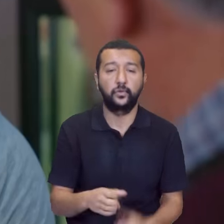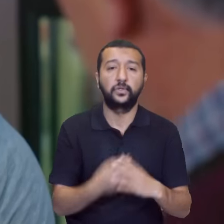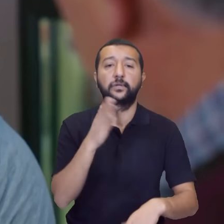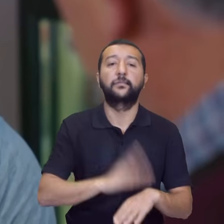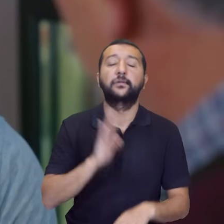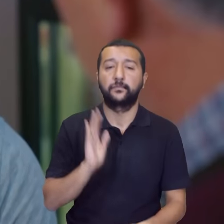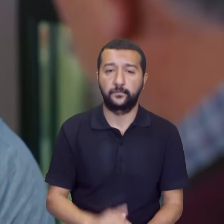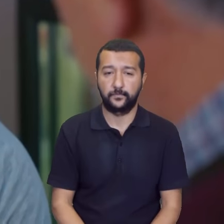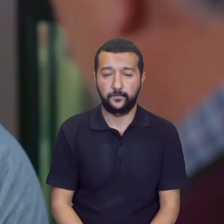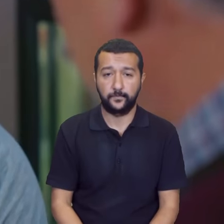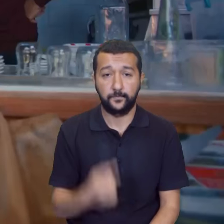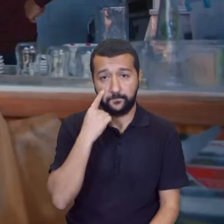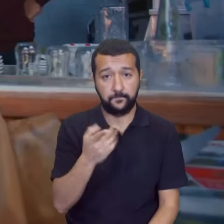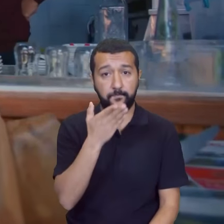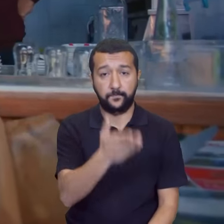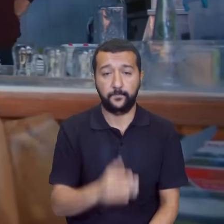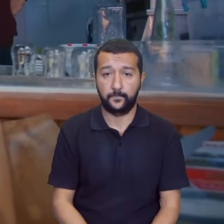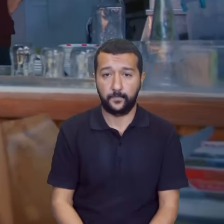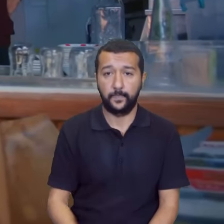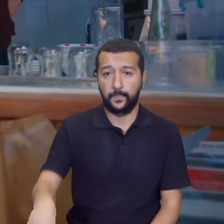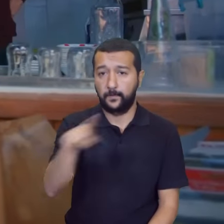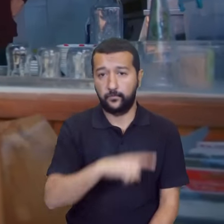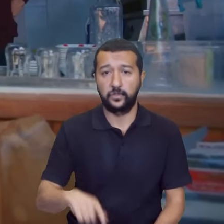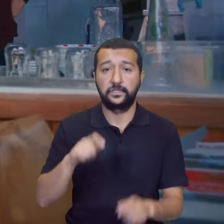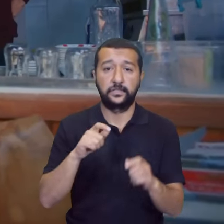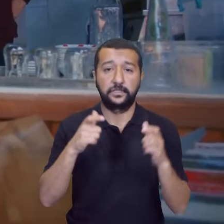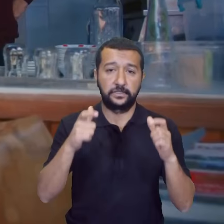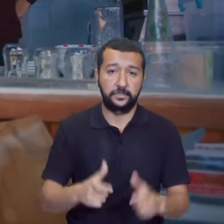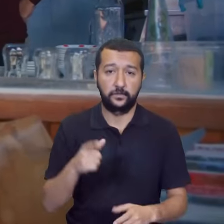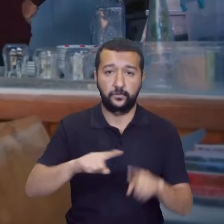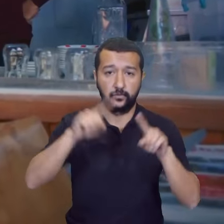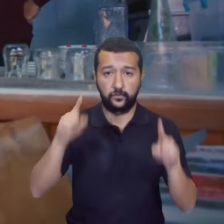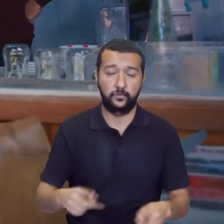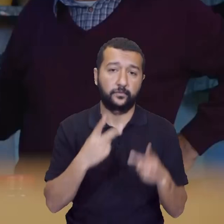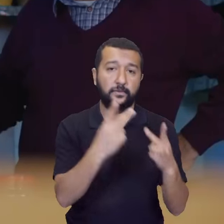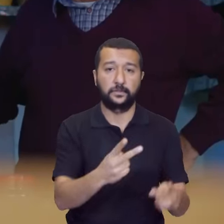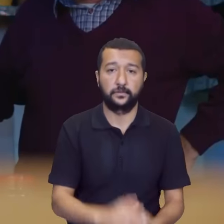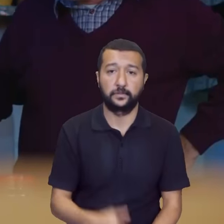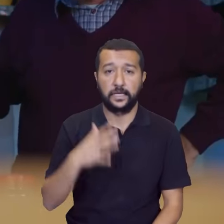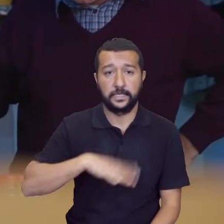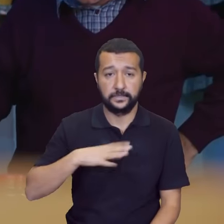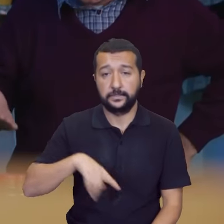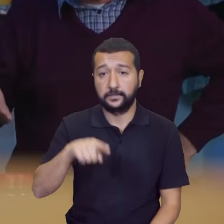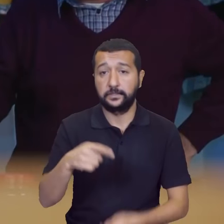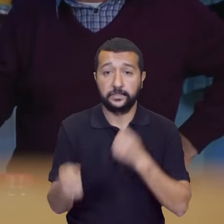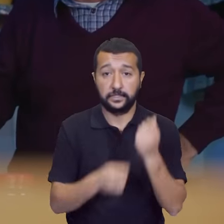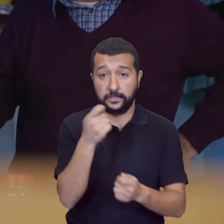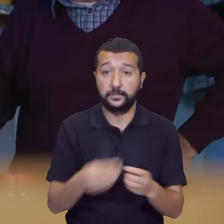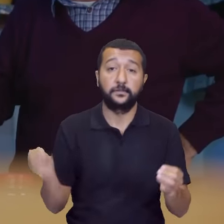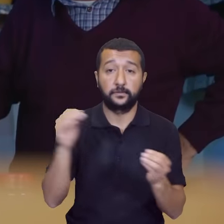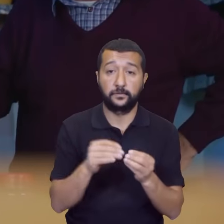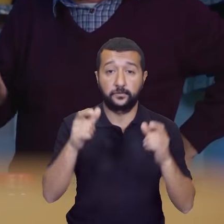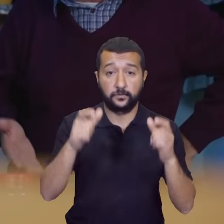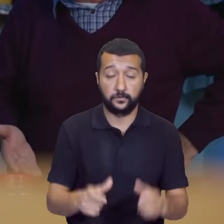düşürmedim. Bak işte, burası ocak, bu dükkanda senin. İster çalışır,